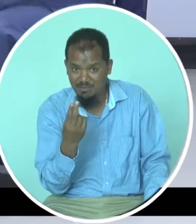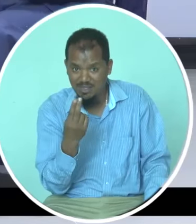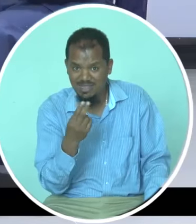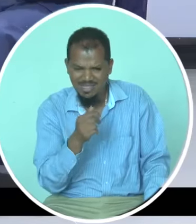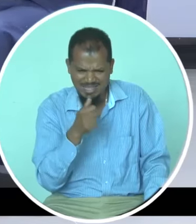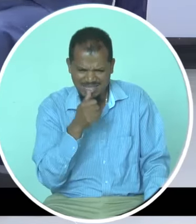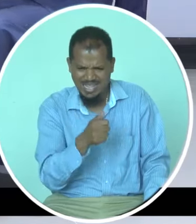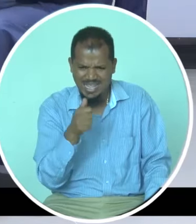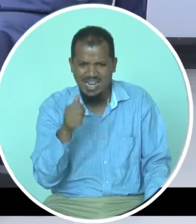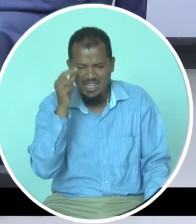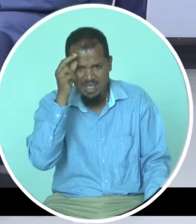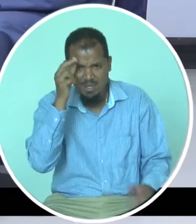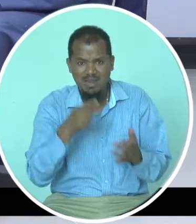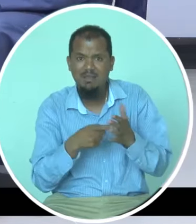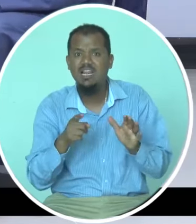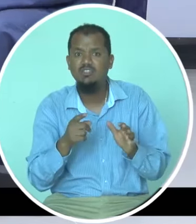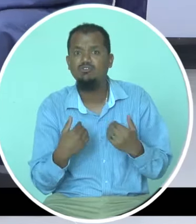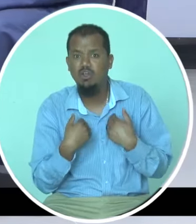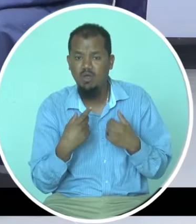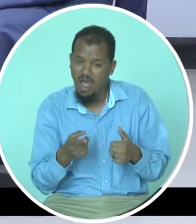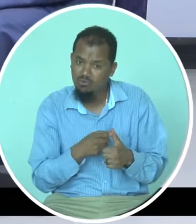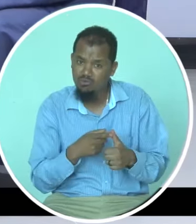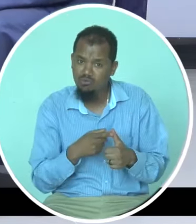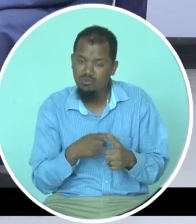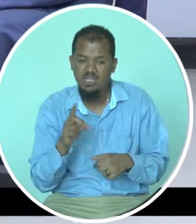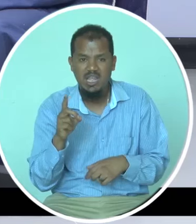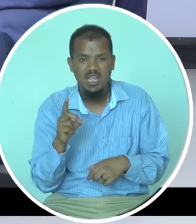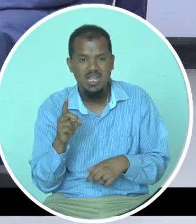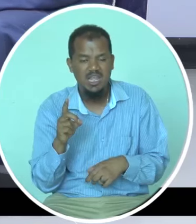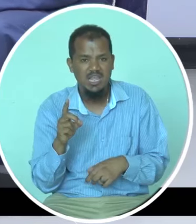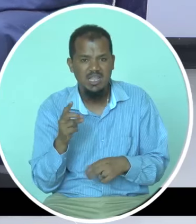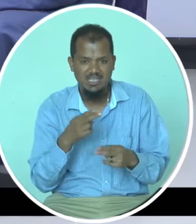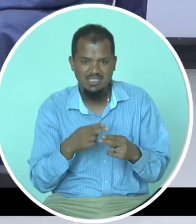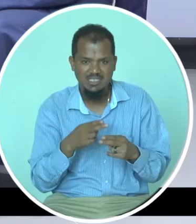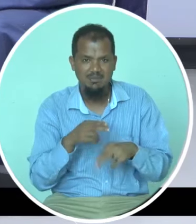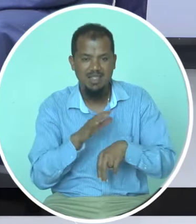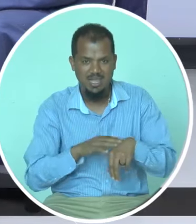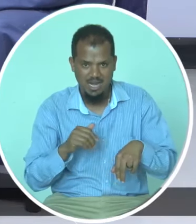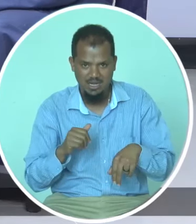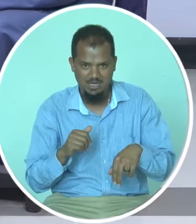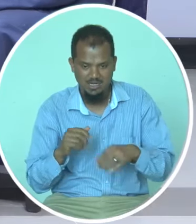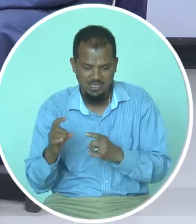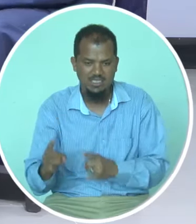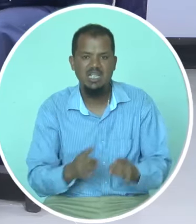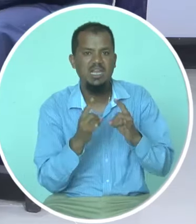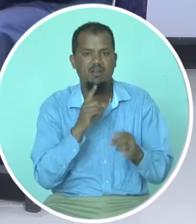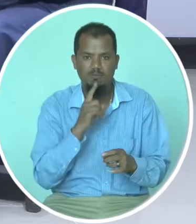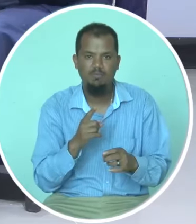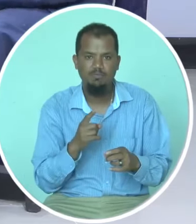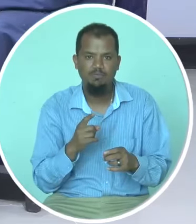የሚጠቀምበት የራሳቸው የባህል መገለጫዎች አሉ። አንዱ የስም አጠራር ዘዴ